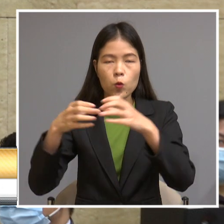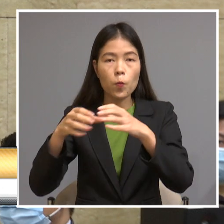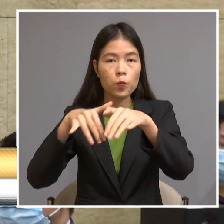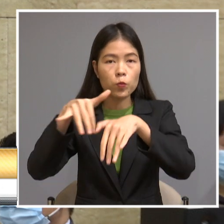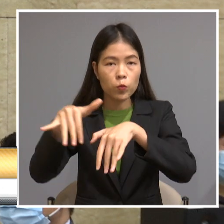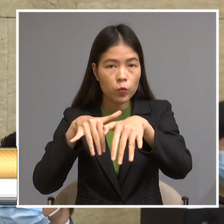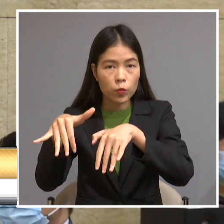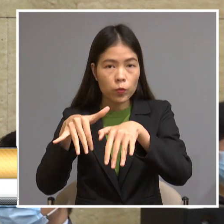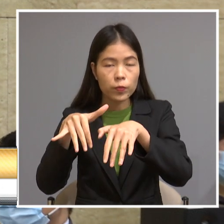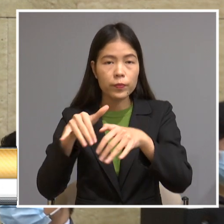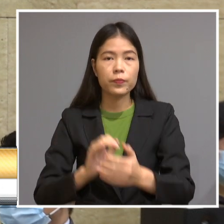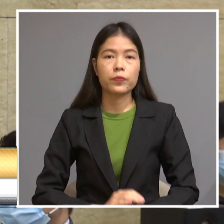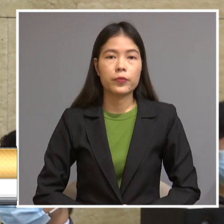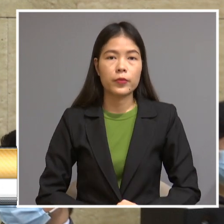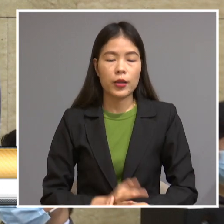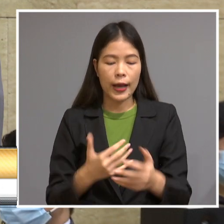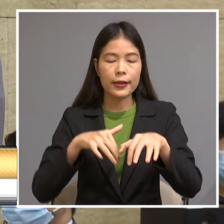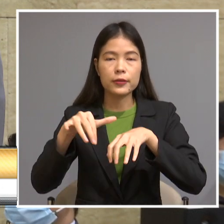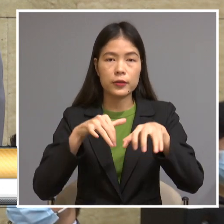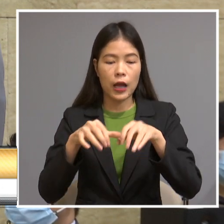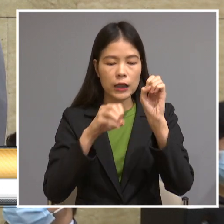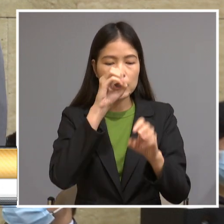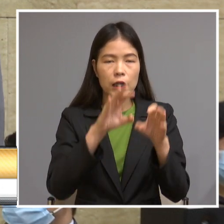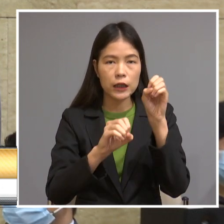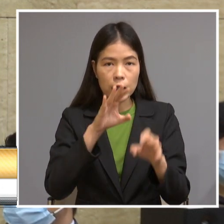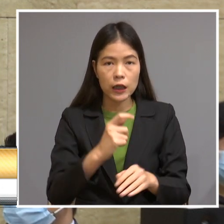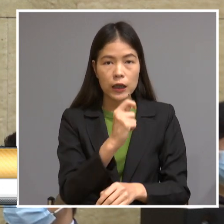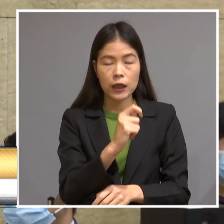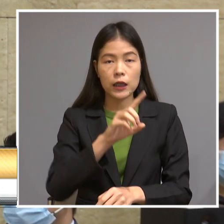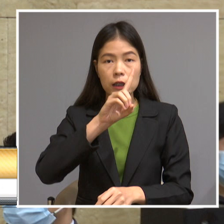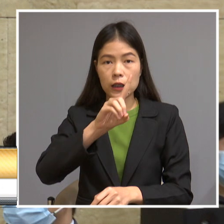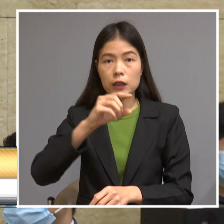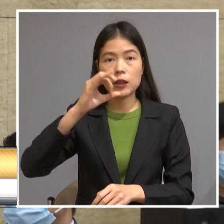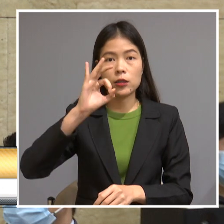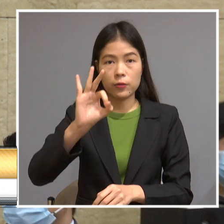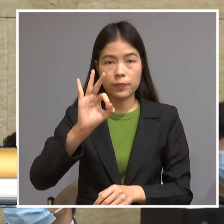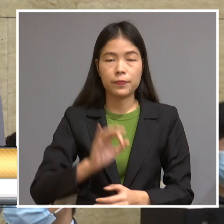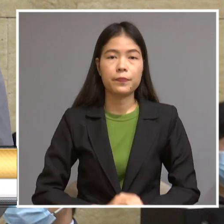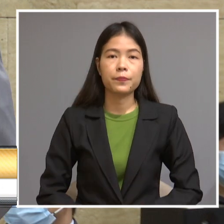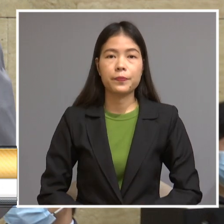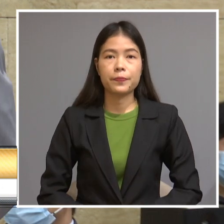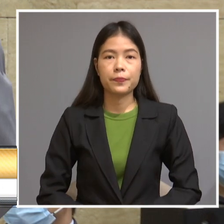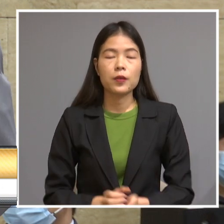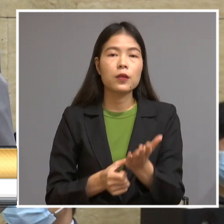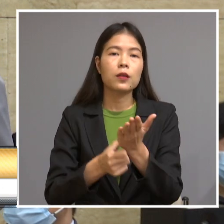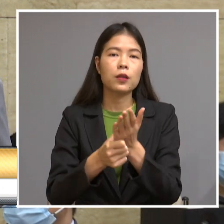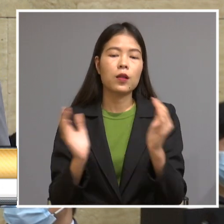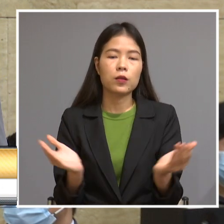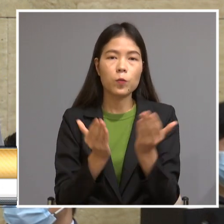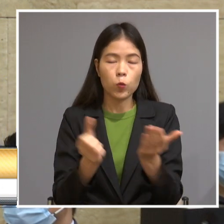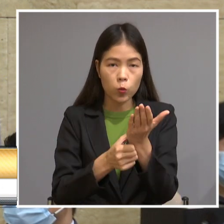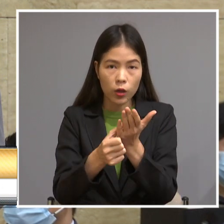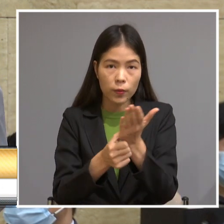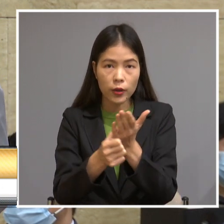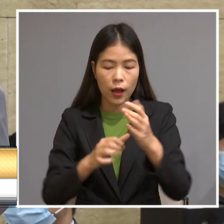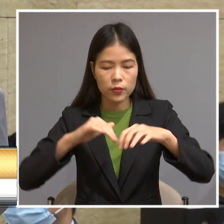การจดการขยัดแบบ RDFเพื่ให้เกิดความรวดเร็วแล้วก็สนับสนนใเรื่องของการแก้ปัหาเรื่องของการจัด